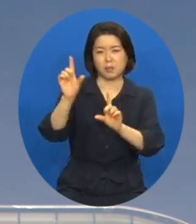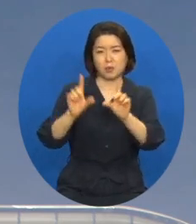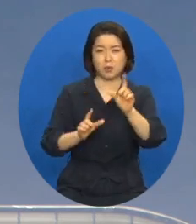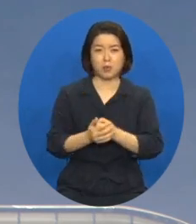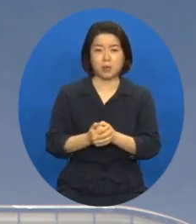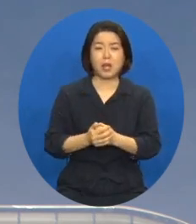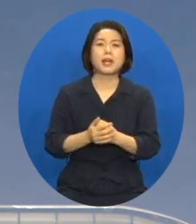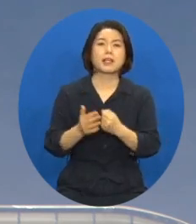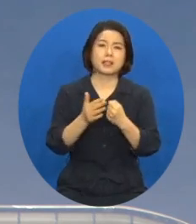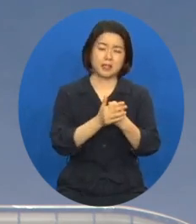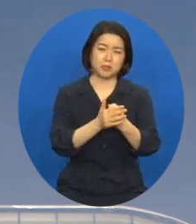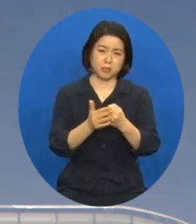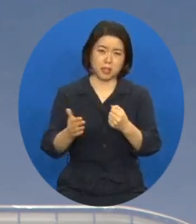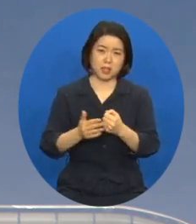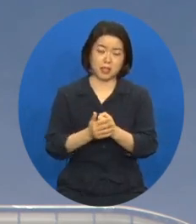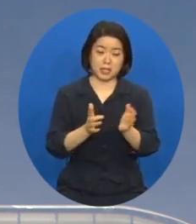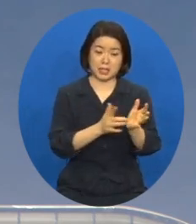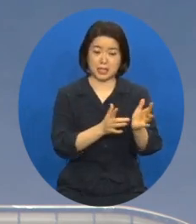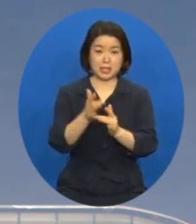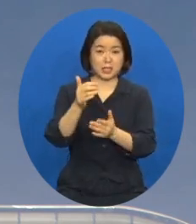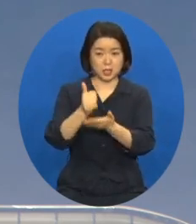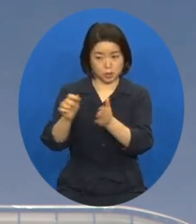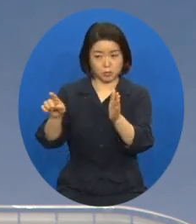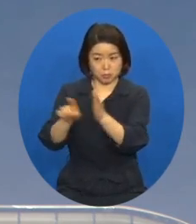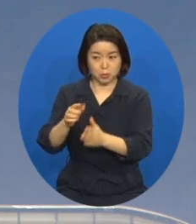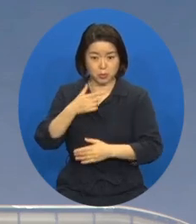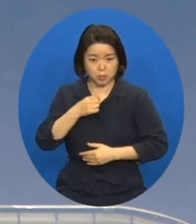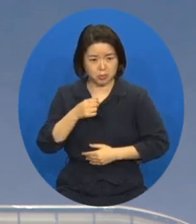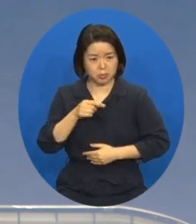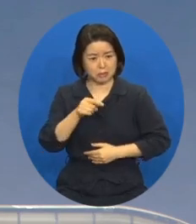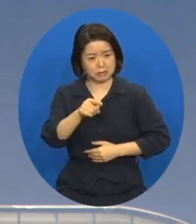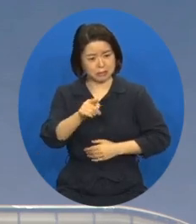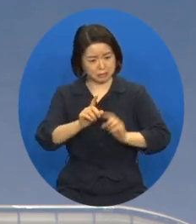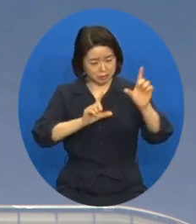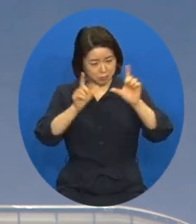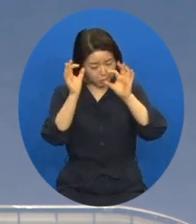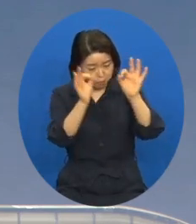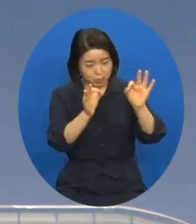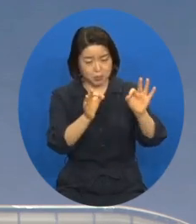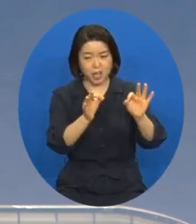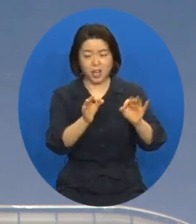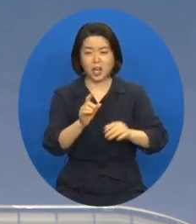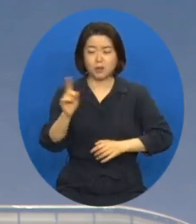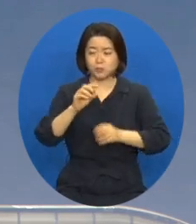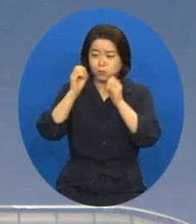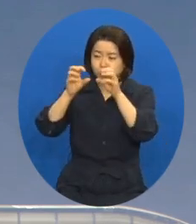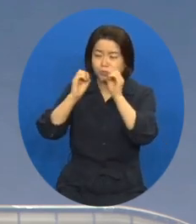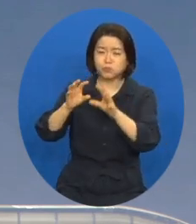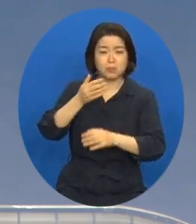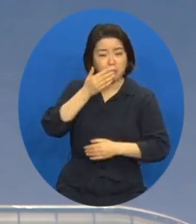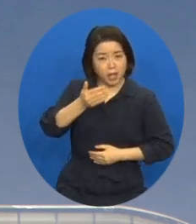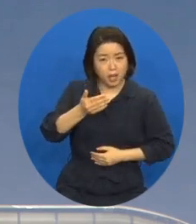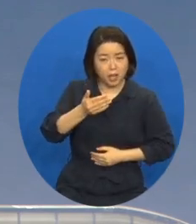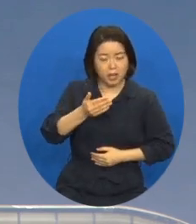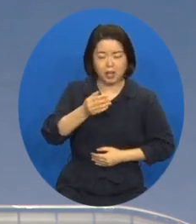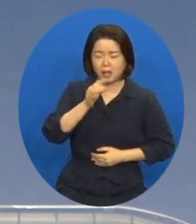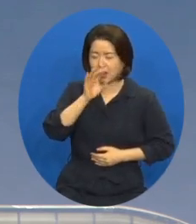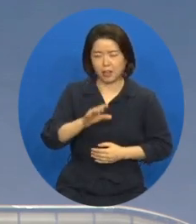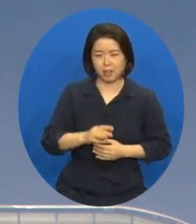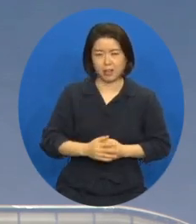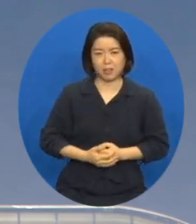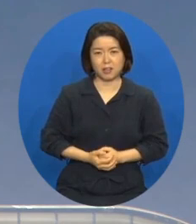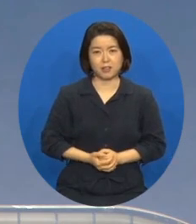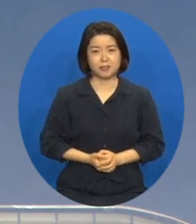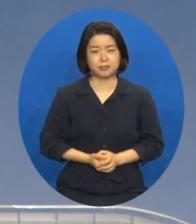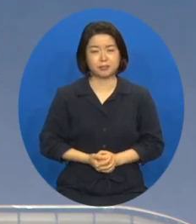그러니 예수 믿고 싶어도 그 모습 보고 무슨 전도가 되겠냐 말입니다.